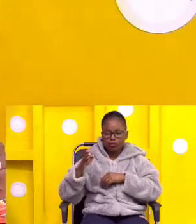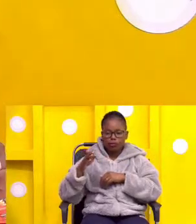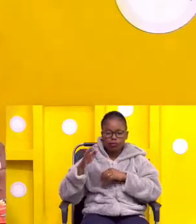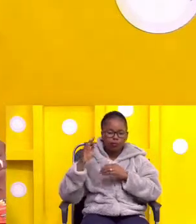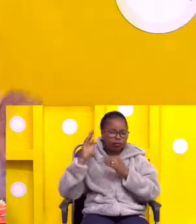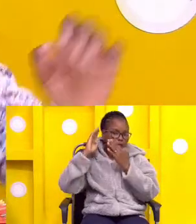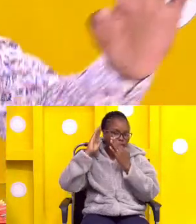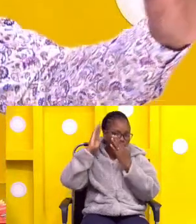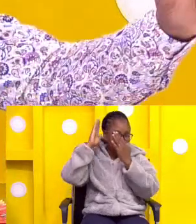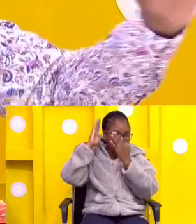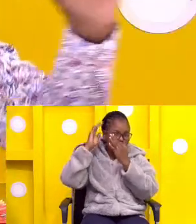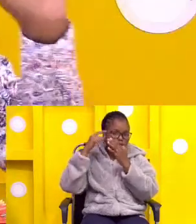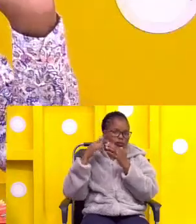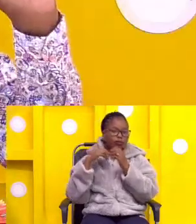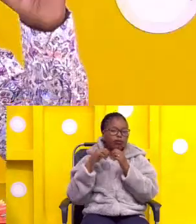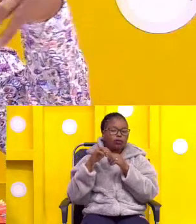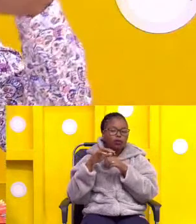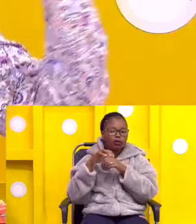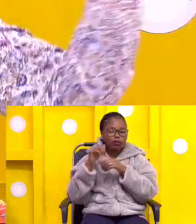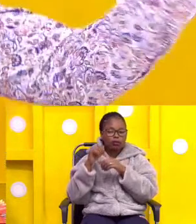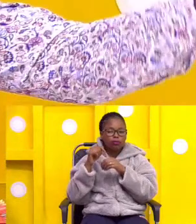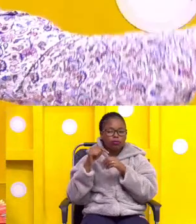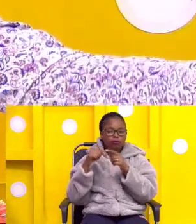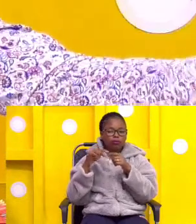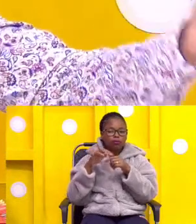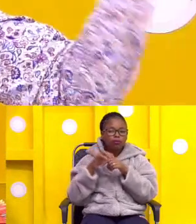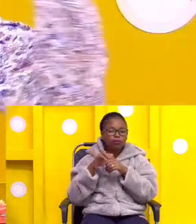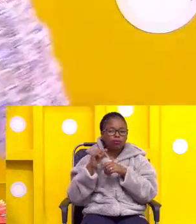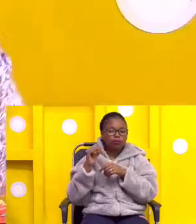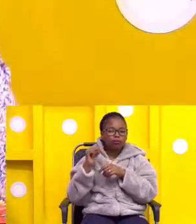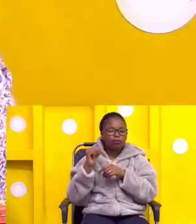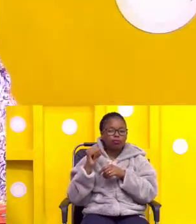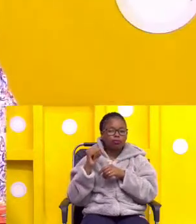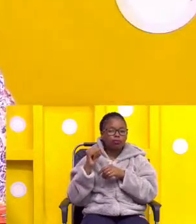Okicha nitamkujia tondu koiru niko kagirino nikugira